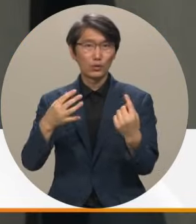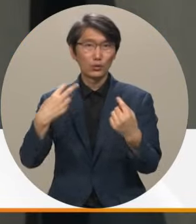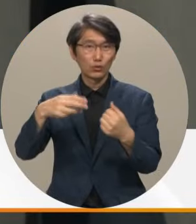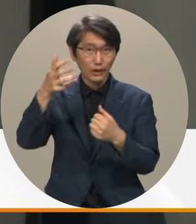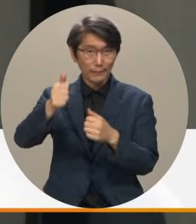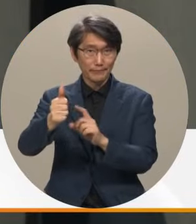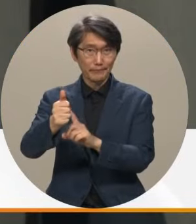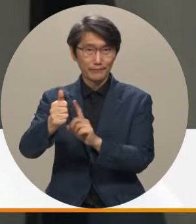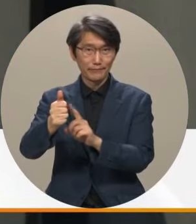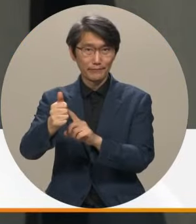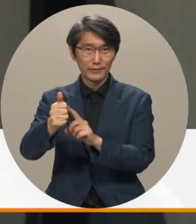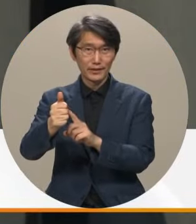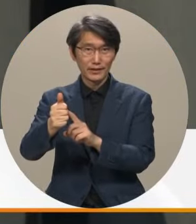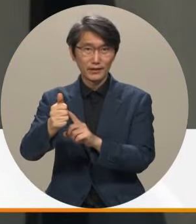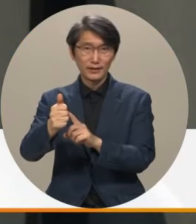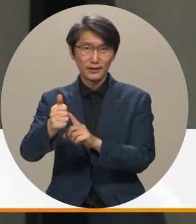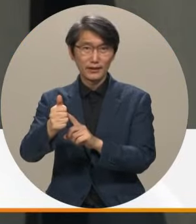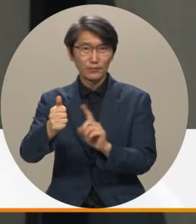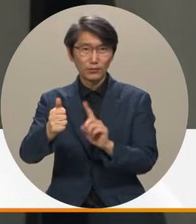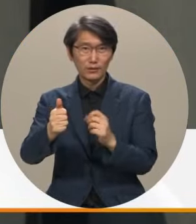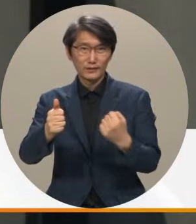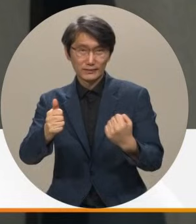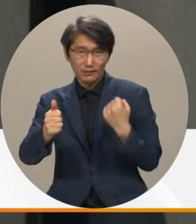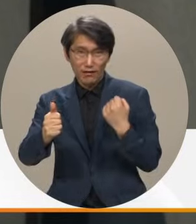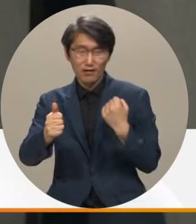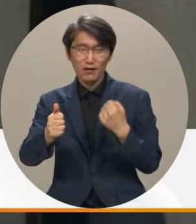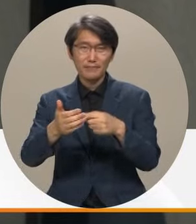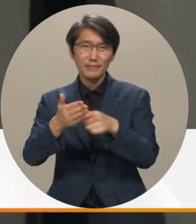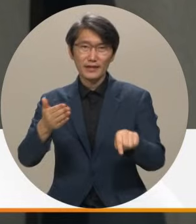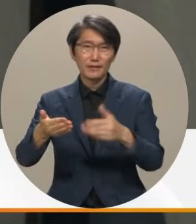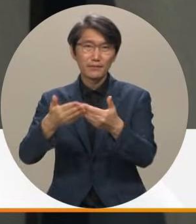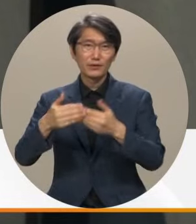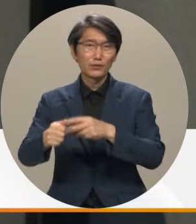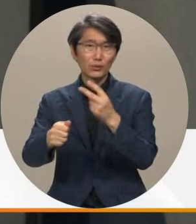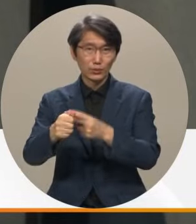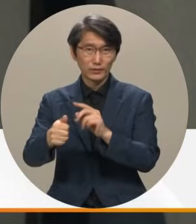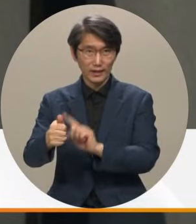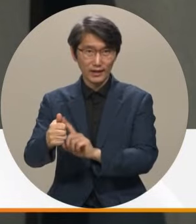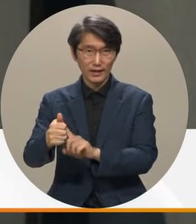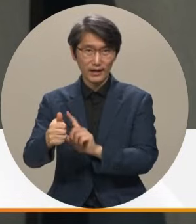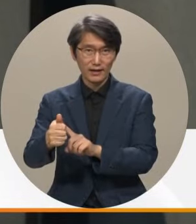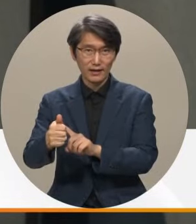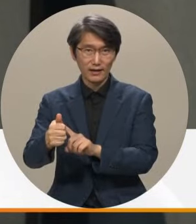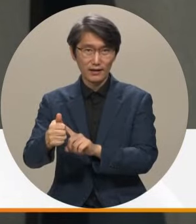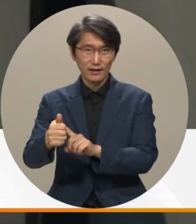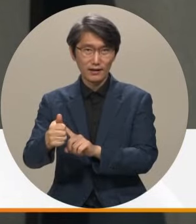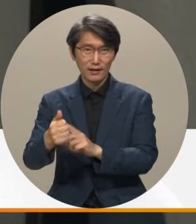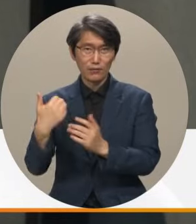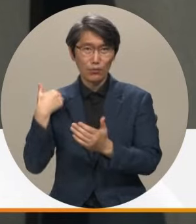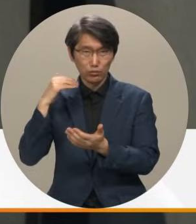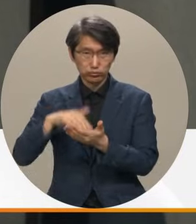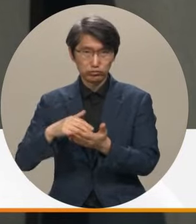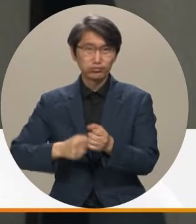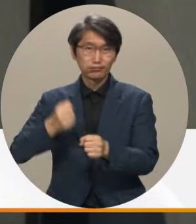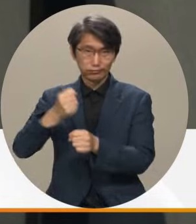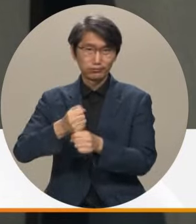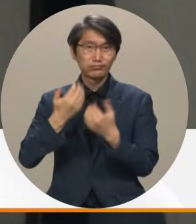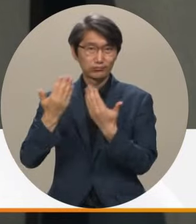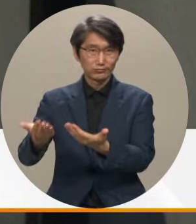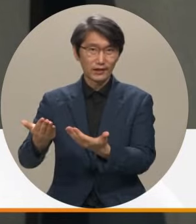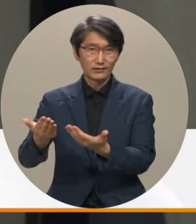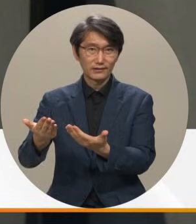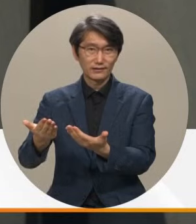그 선의지 다시 말하면 피해를 받은 교사들은 그 원상 복귀되어야 한다라고 하는 아마도